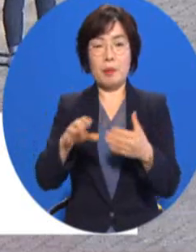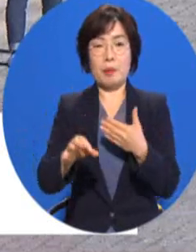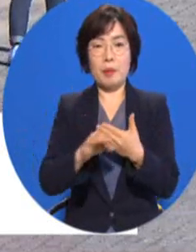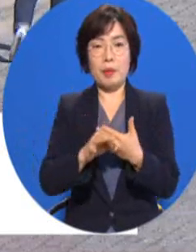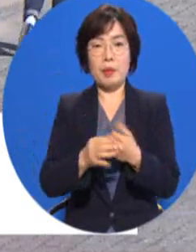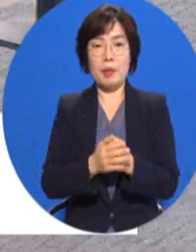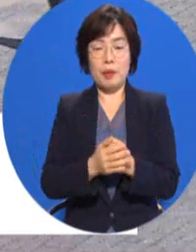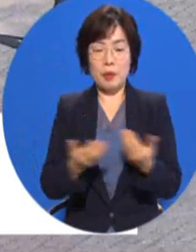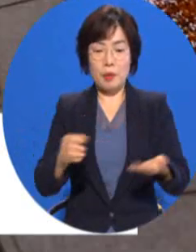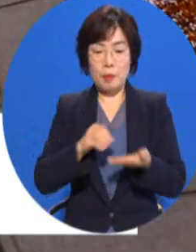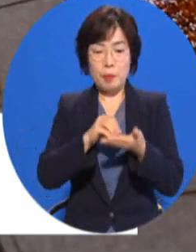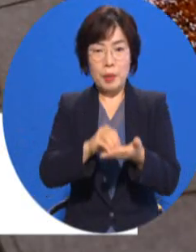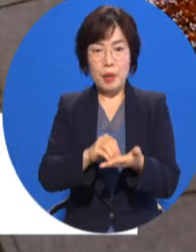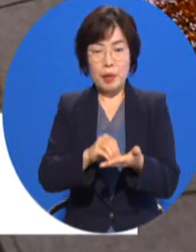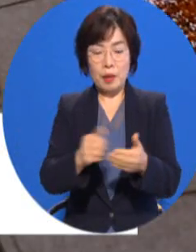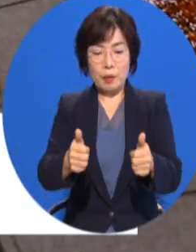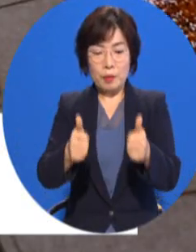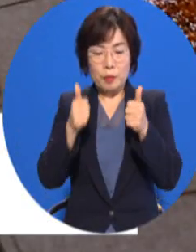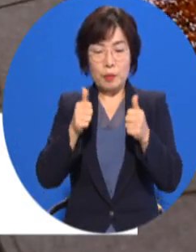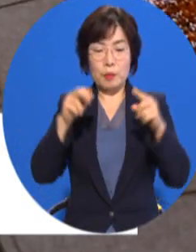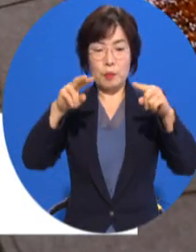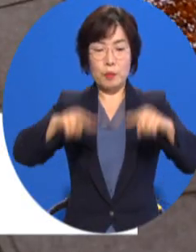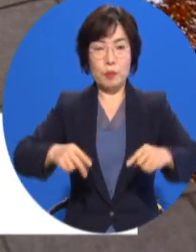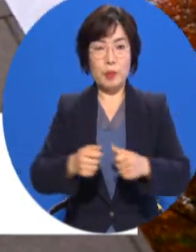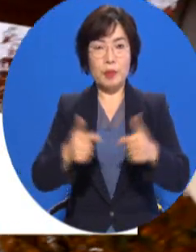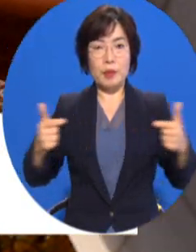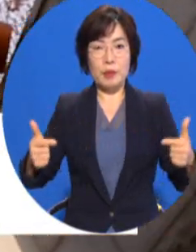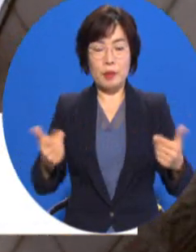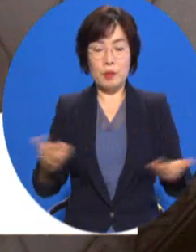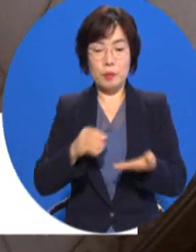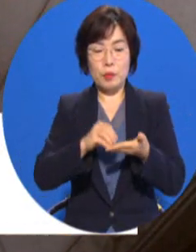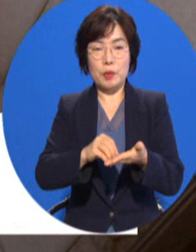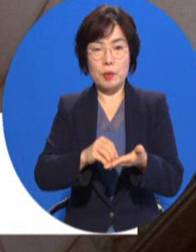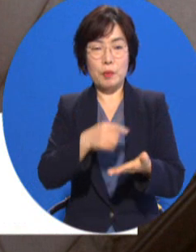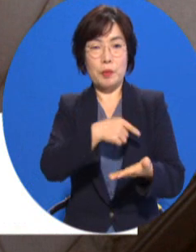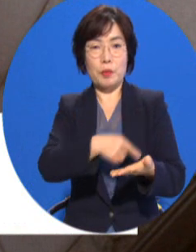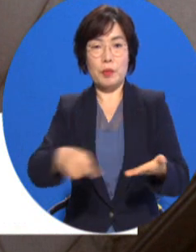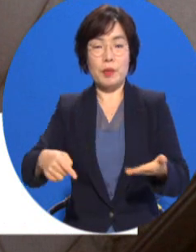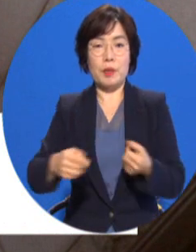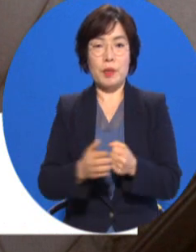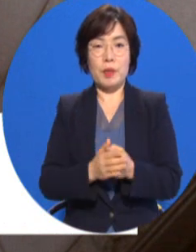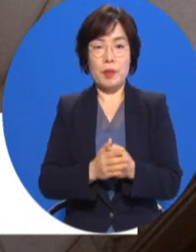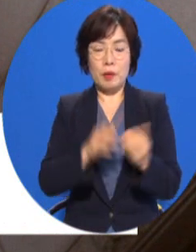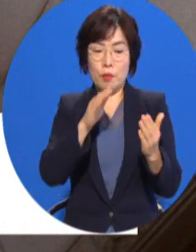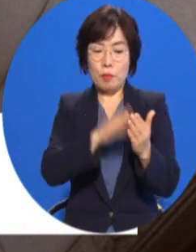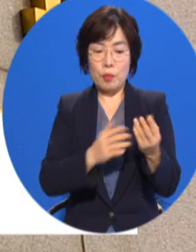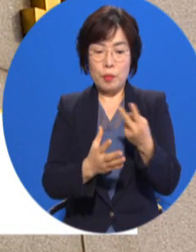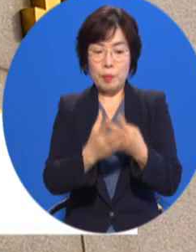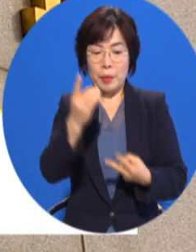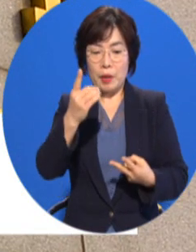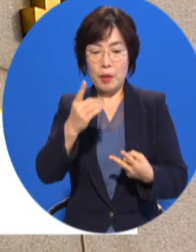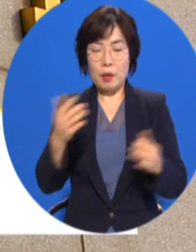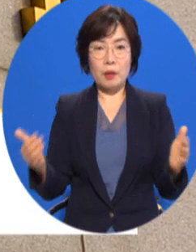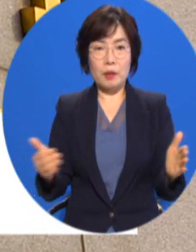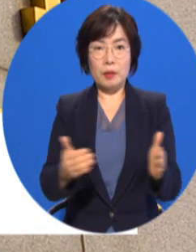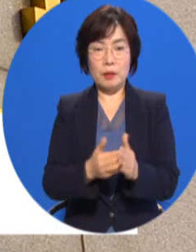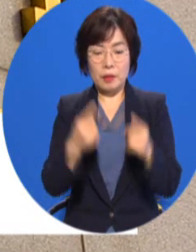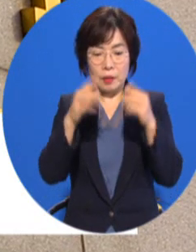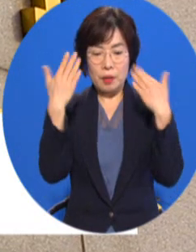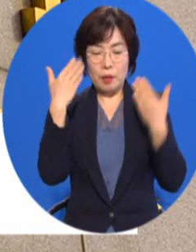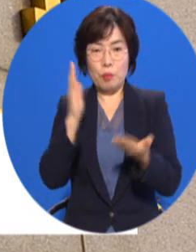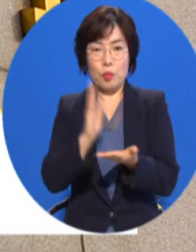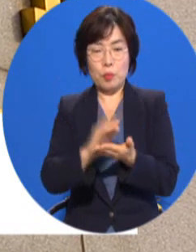되면 지역 토목과 졸업생이 2배가량 늘어나 취업에 불이익이 발생한다며 밀실에서 통폐합 절차를 마무리한 대학